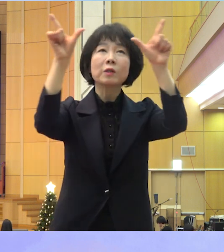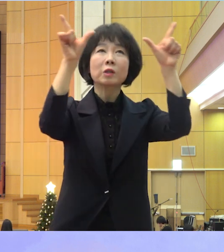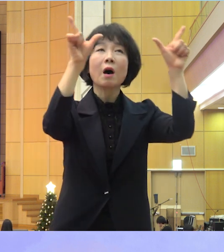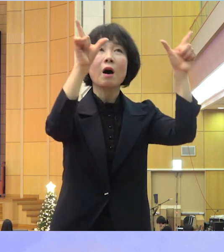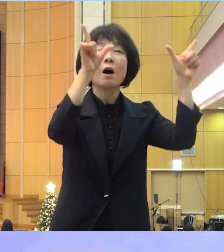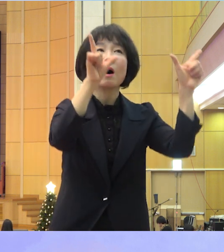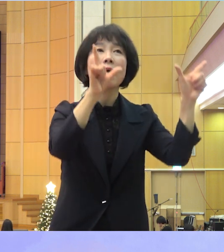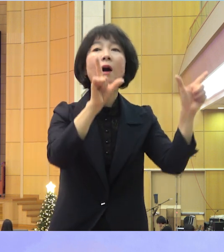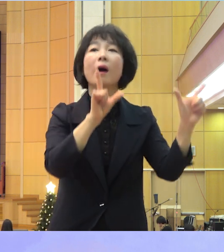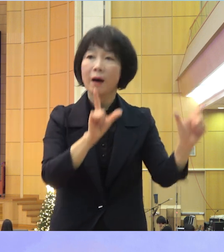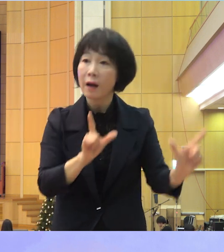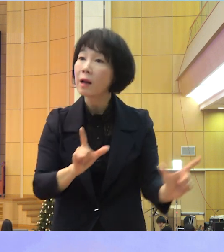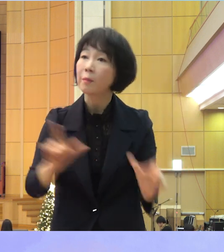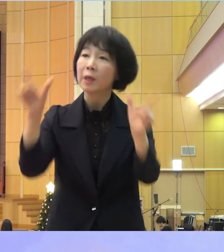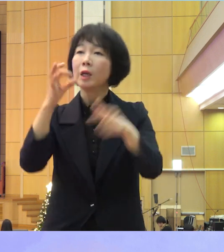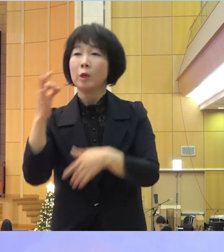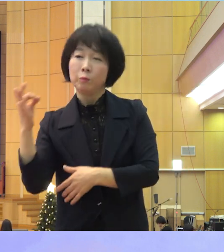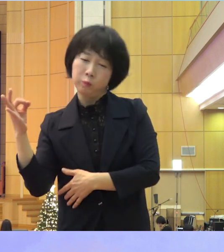빈궁한